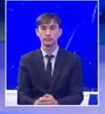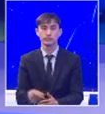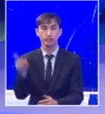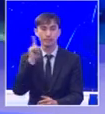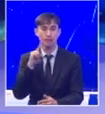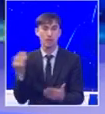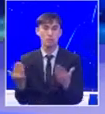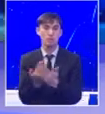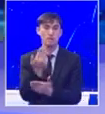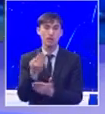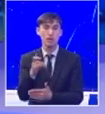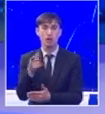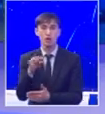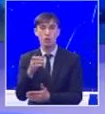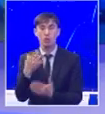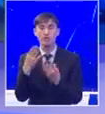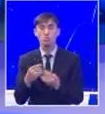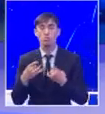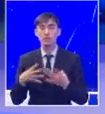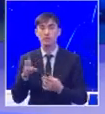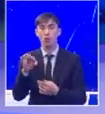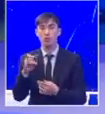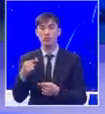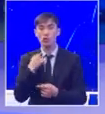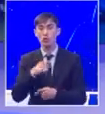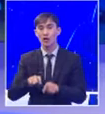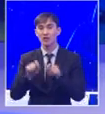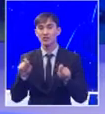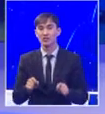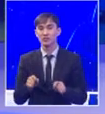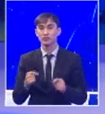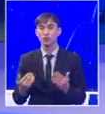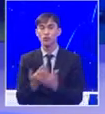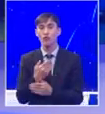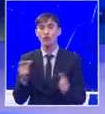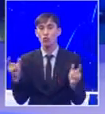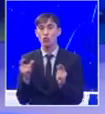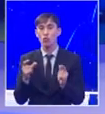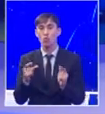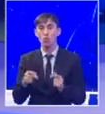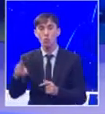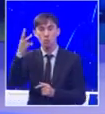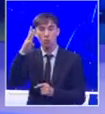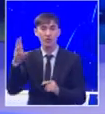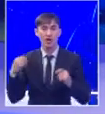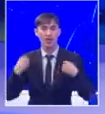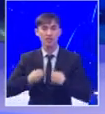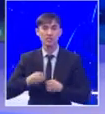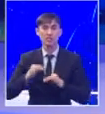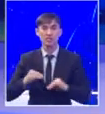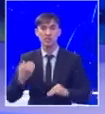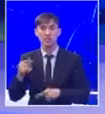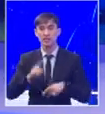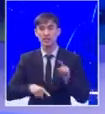Пора обновить гардероб. В день празднования Наурыз в Талдыкургане распахнул свои двери новый торговый дом модной одежды для детей и их